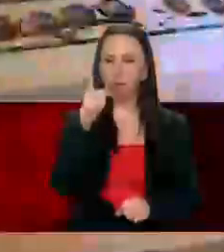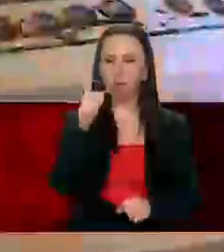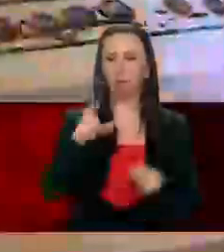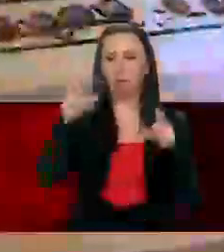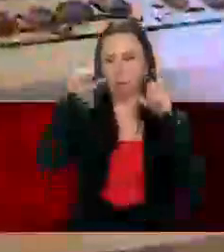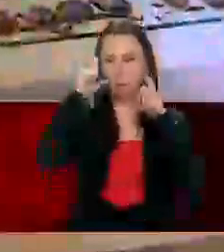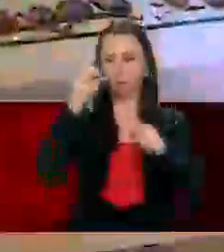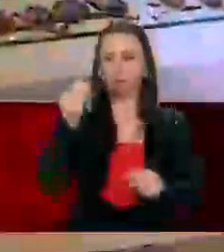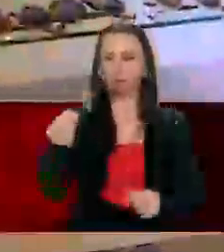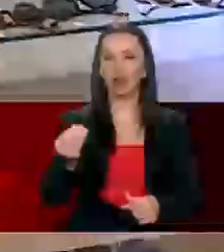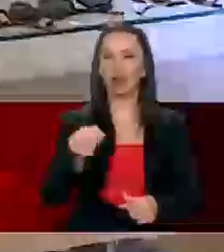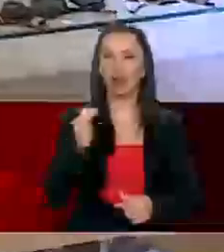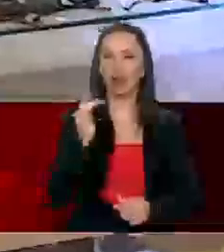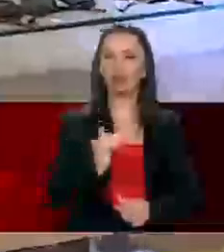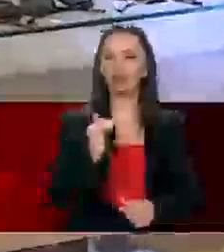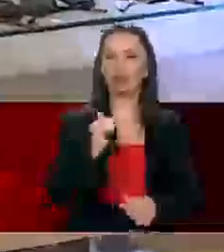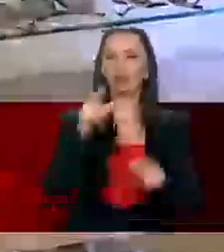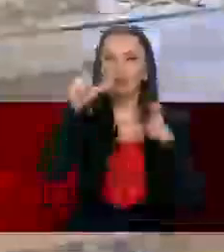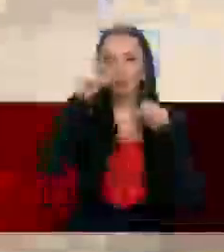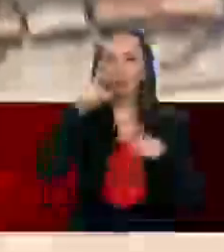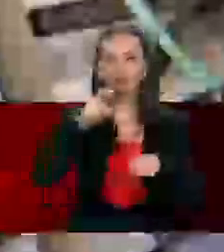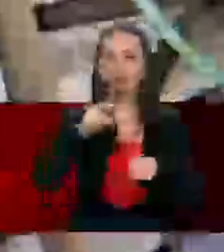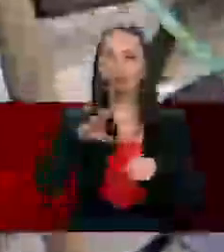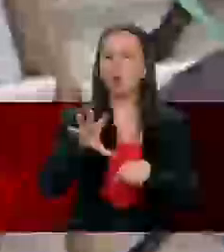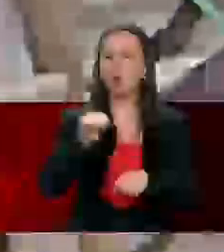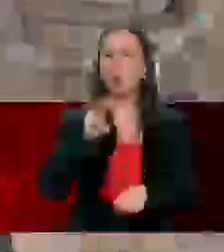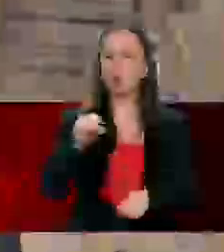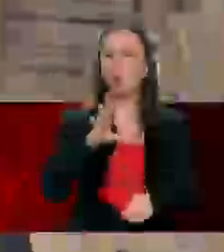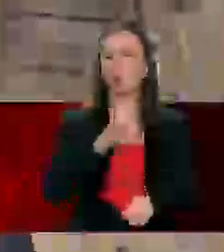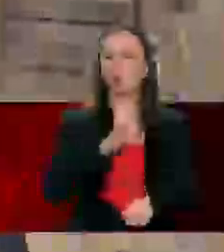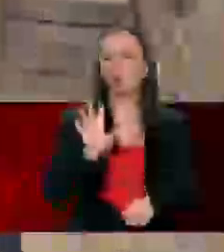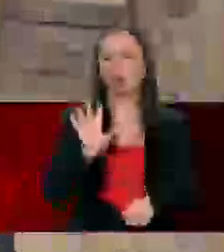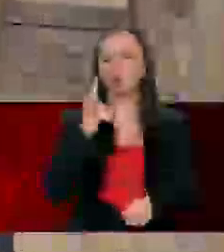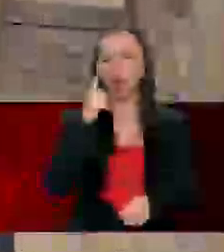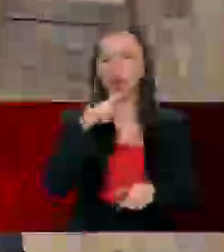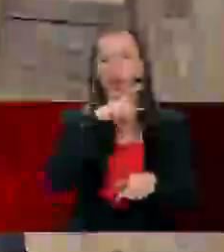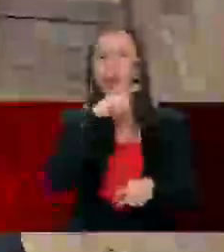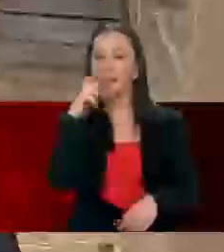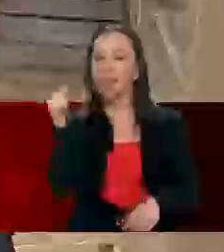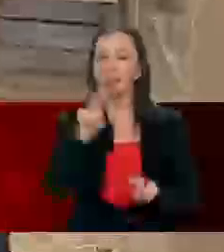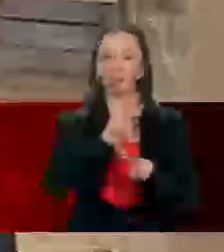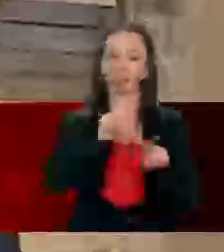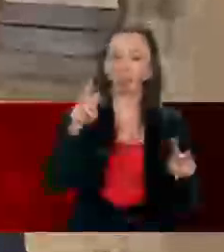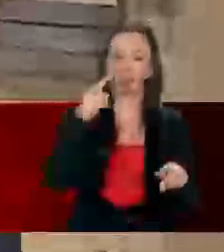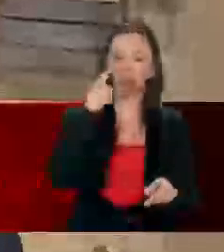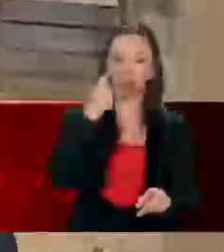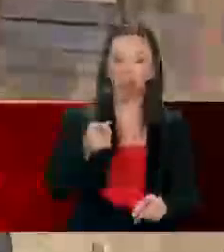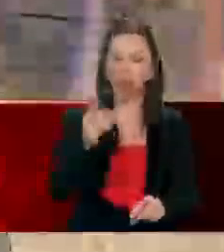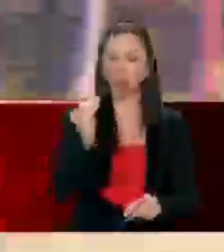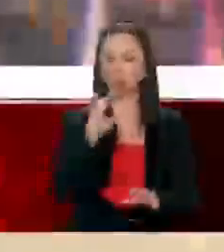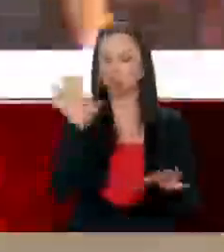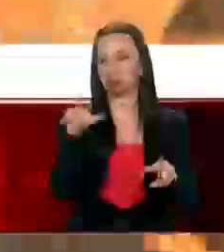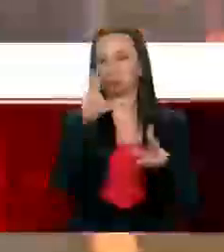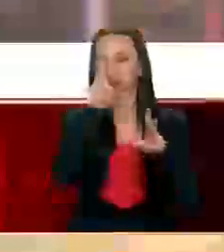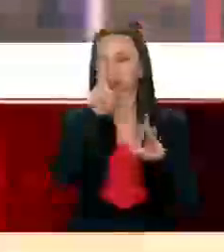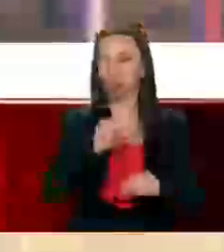Çok kalitesiz ürünler var. Çok kopya ürünler var. Rengiyle, desenleriyle çocukları